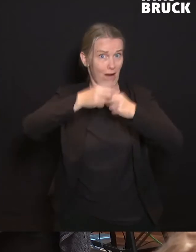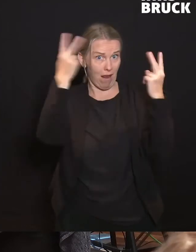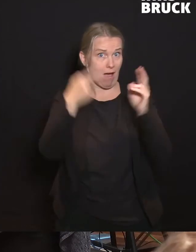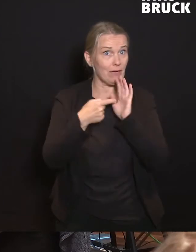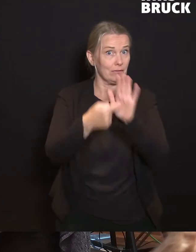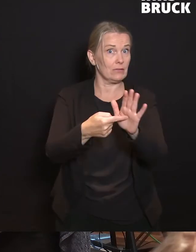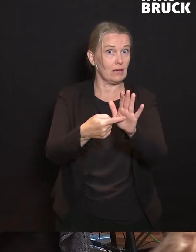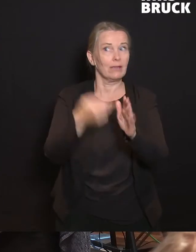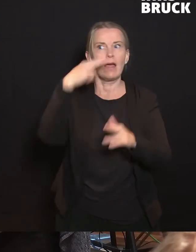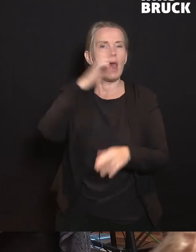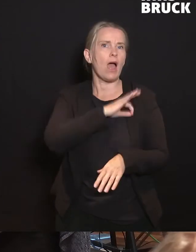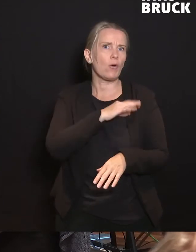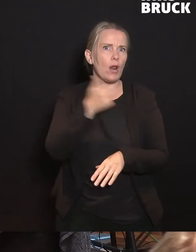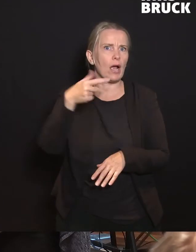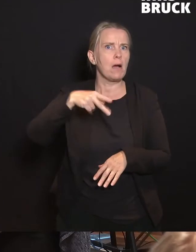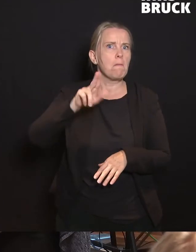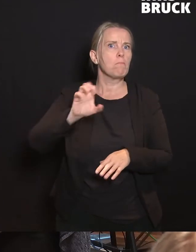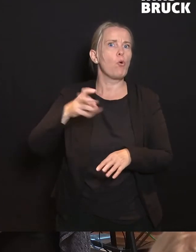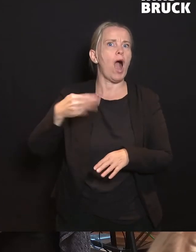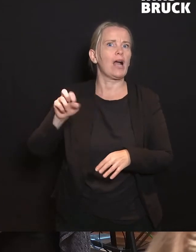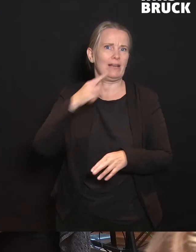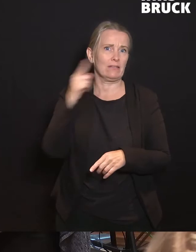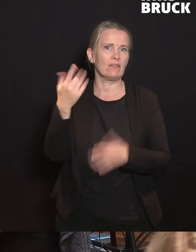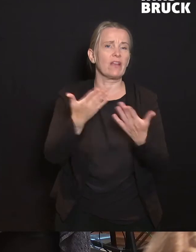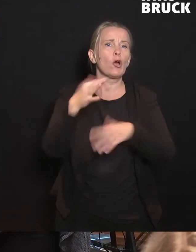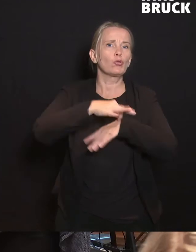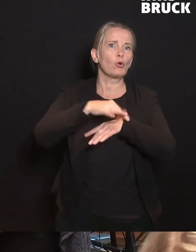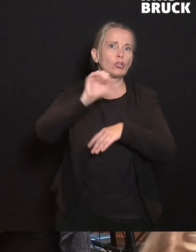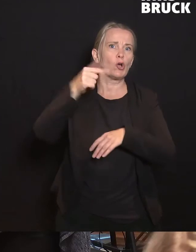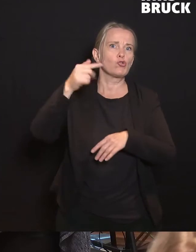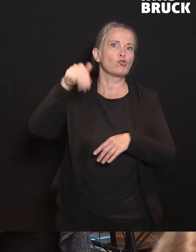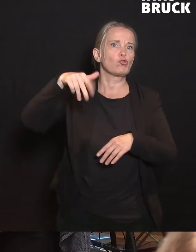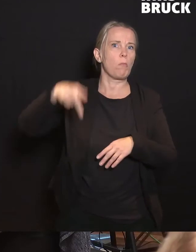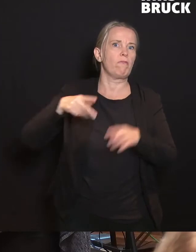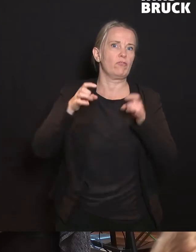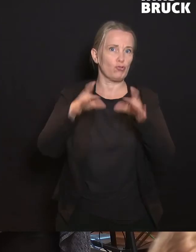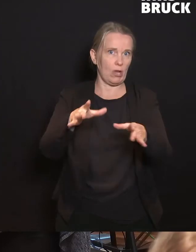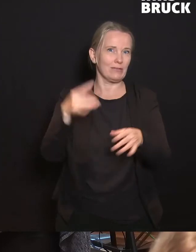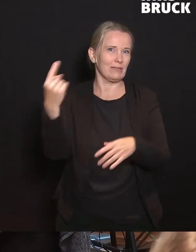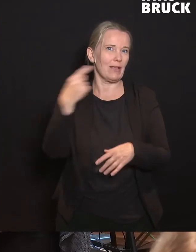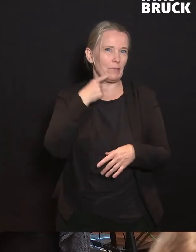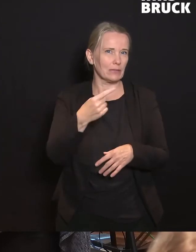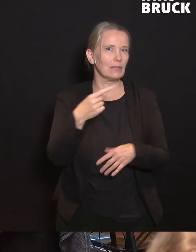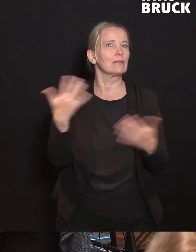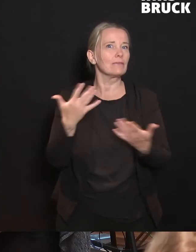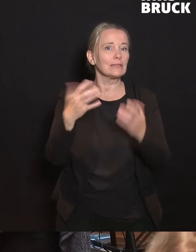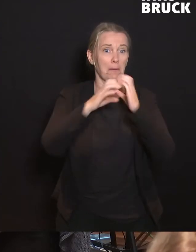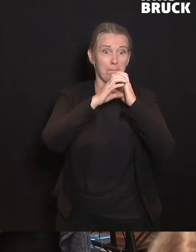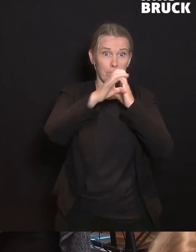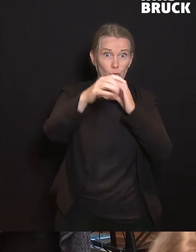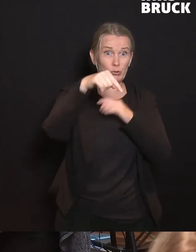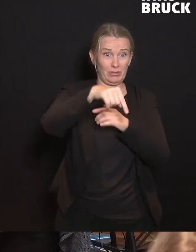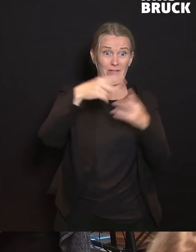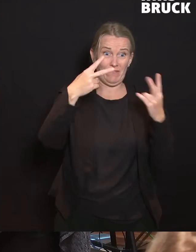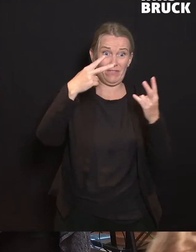Der Kollege Buchacher wird da vielleicht noch was zur Dr. Stumpfstraße ausführen, wo wir das Problem sehen, dass ein Bus, der einen zentralen Stadtteil